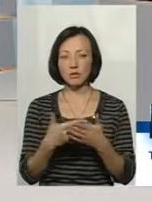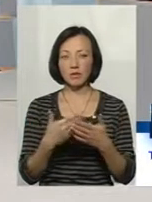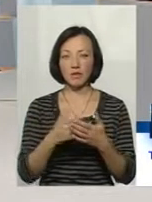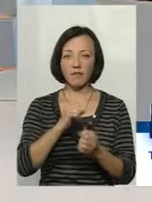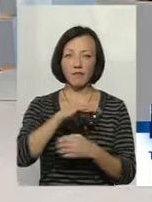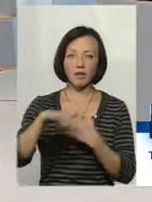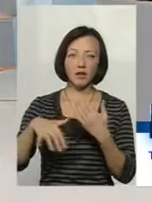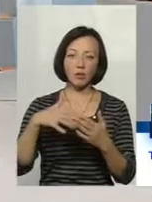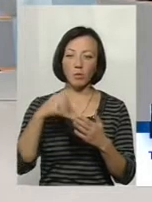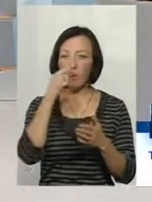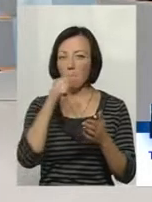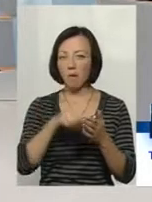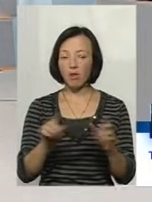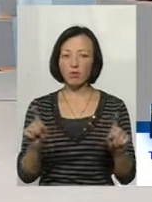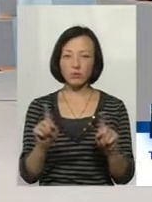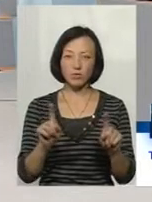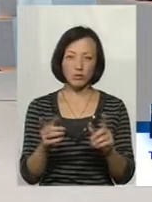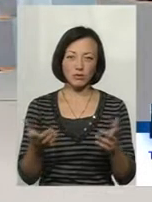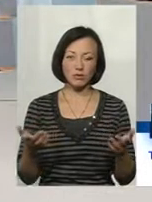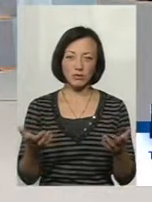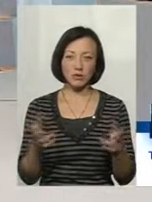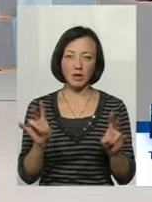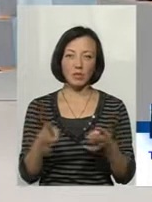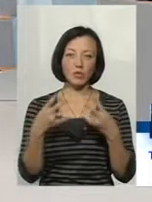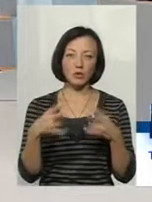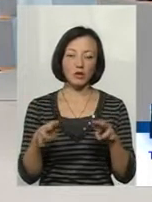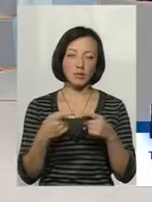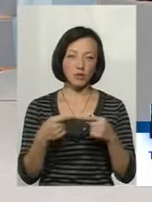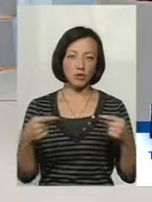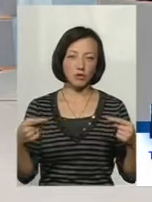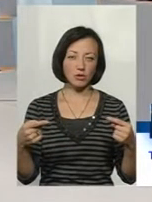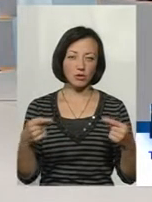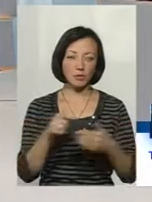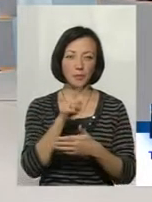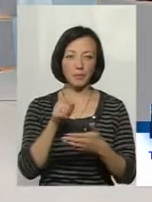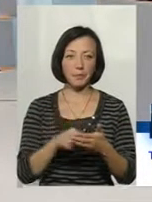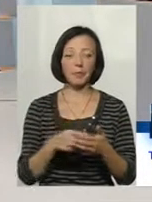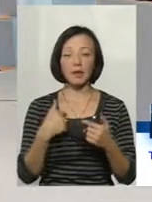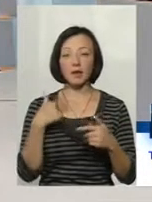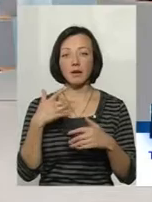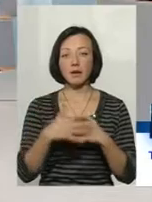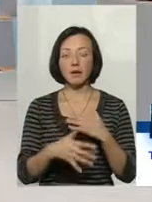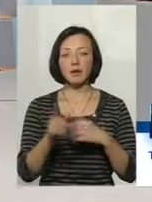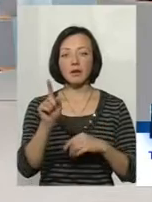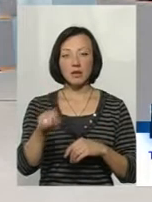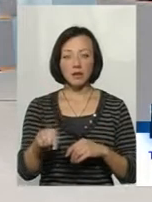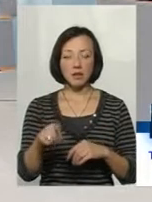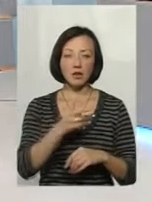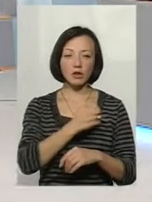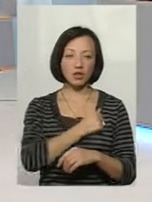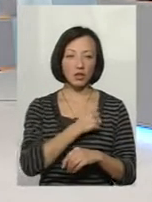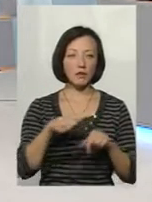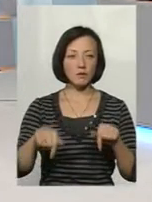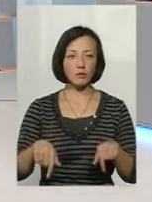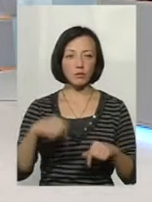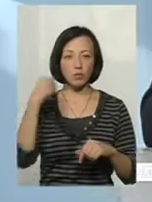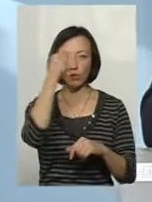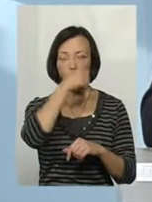вітром занесло якусь непотрібну річ. Зрозуміло. До речі, на жаль, вже в цьому